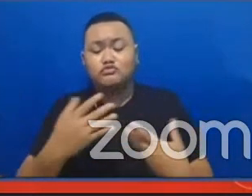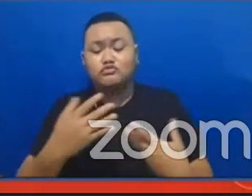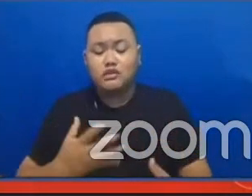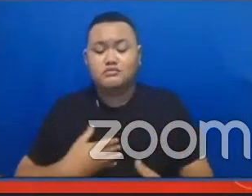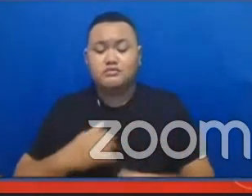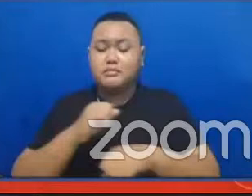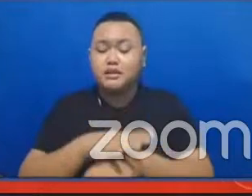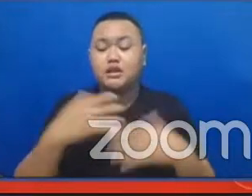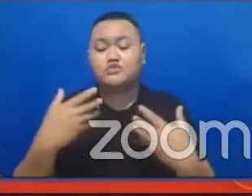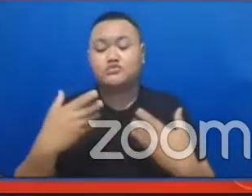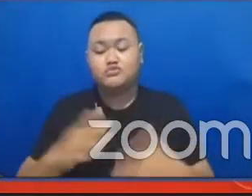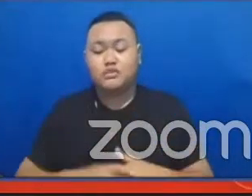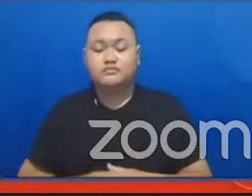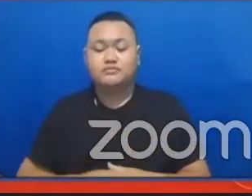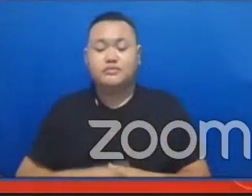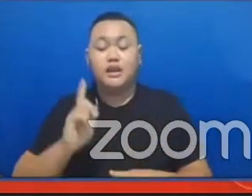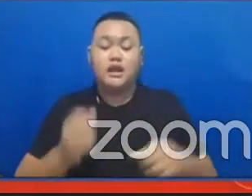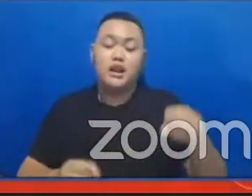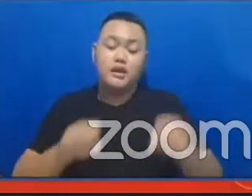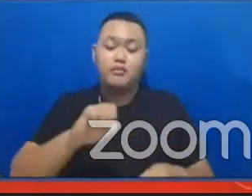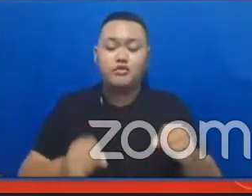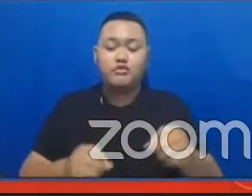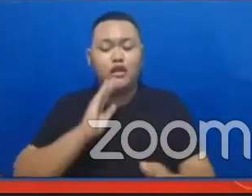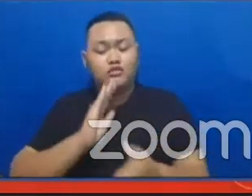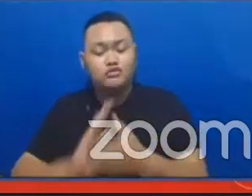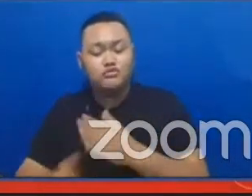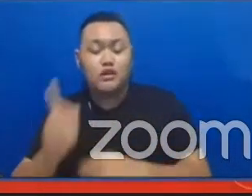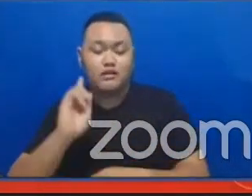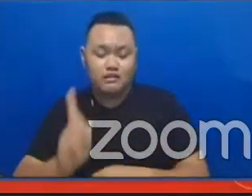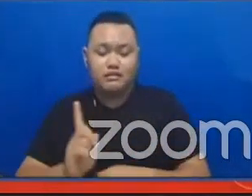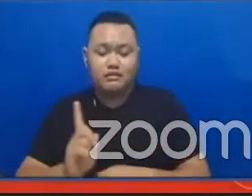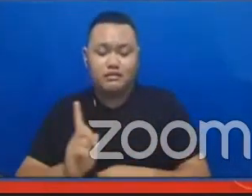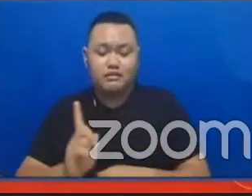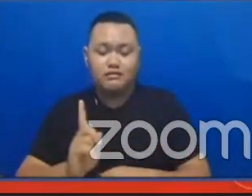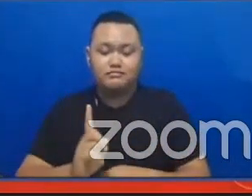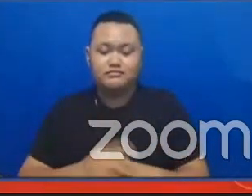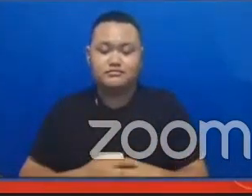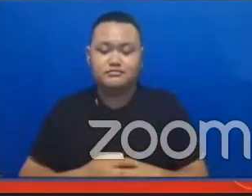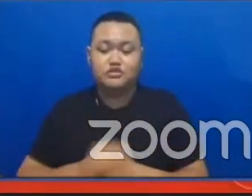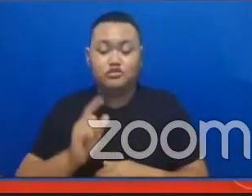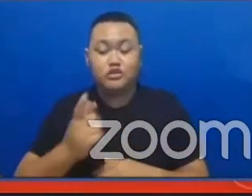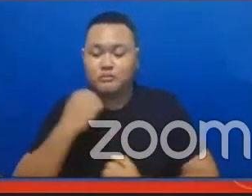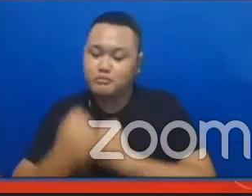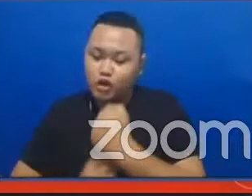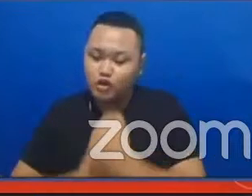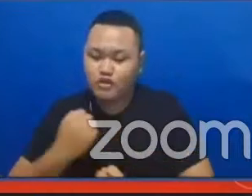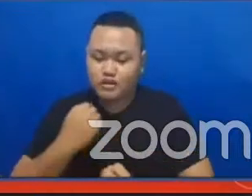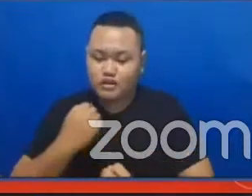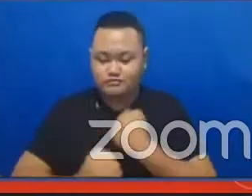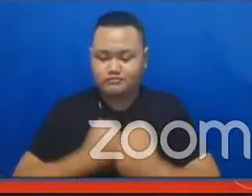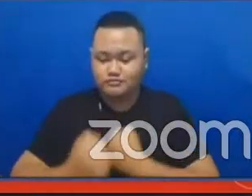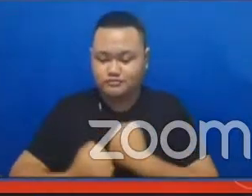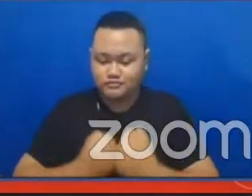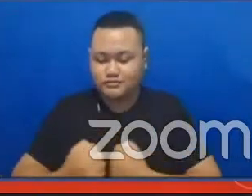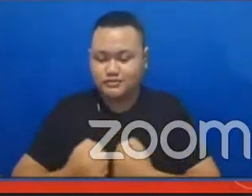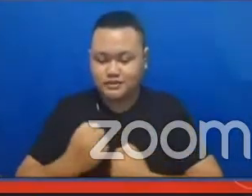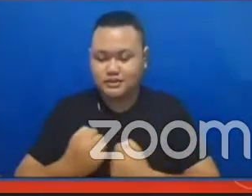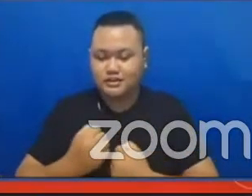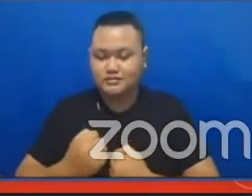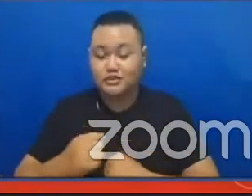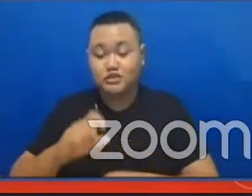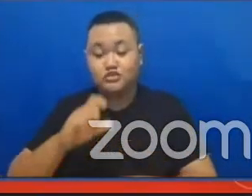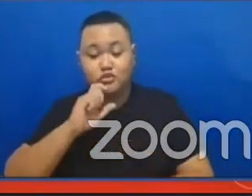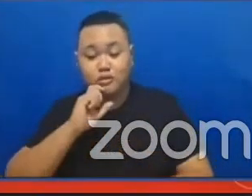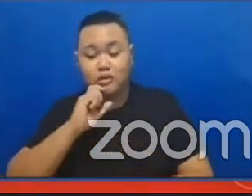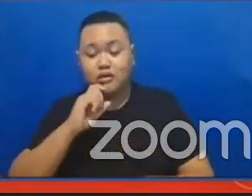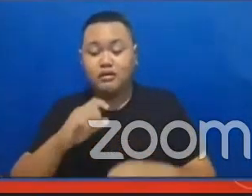dan Mas Andi, ada laboratorium real yang memang untuk melakukan kegiatan percobaan atau praktikum yang